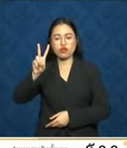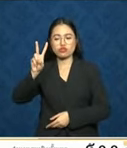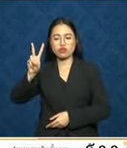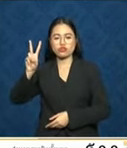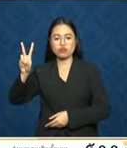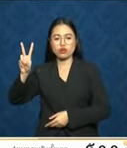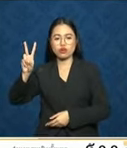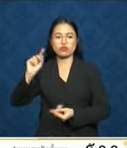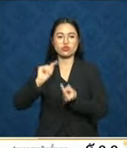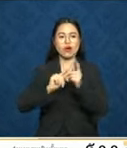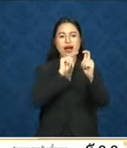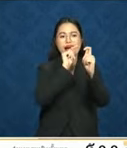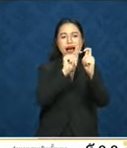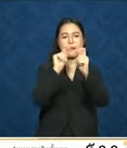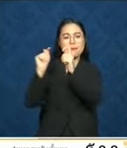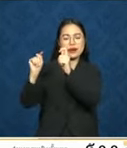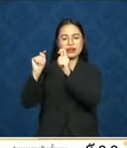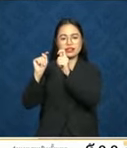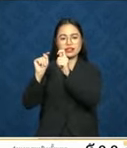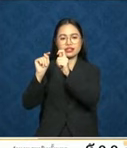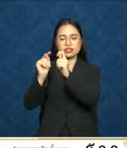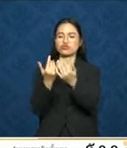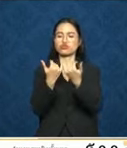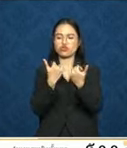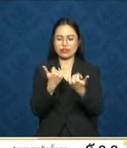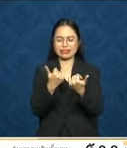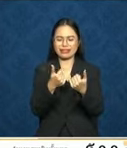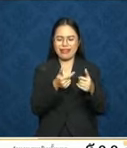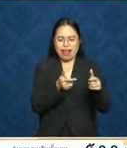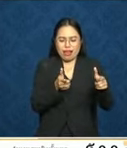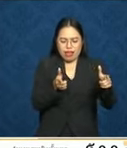งเจียมถึงอำเภอพิบูลมังสาหารค่ะปัจจุบันมีไหลทางแคบ